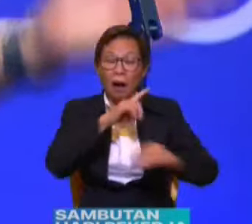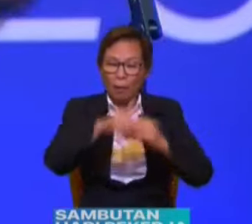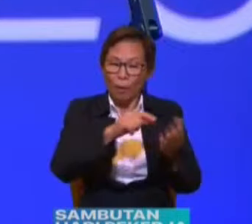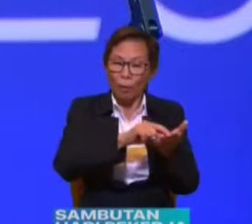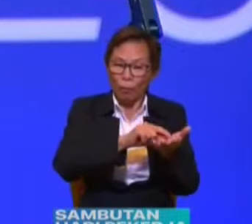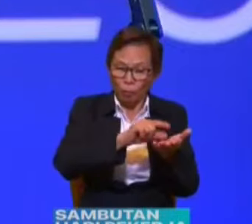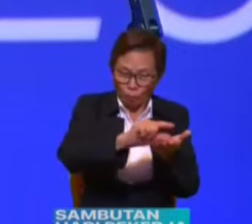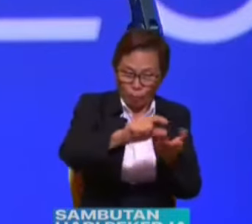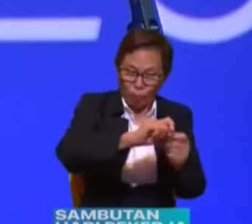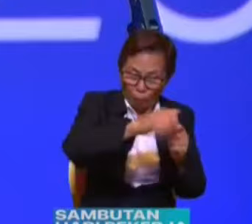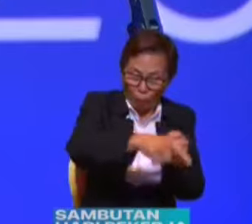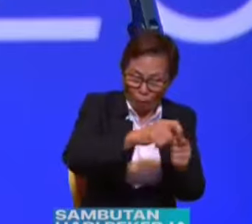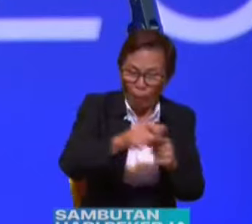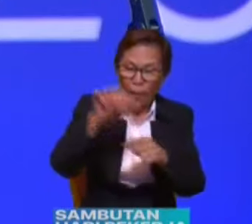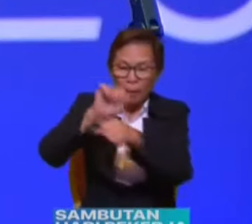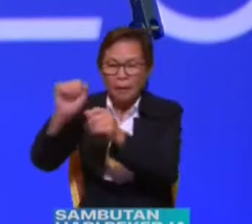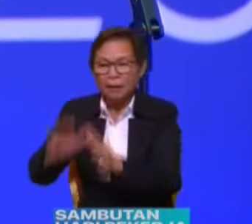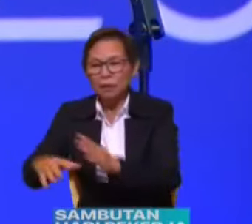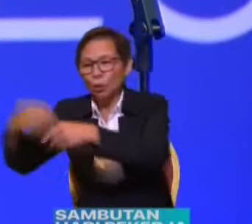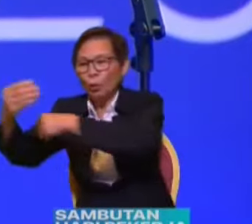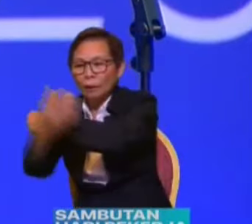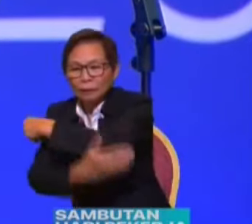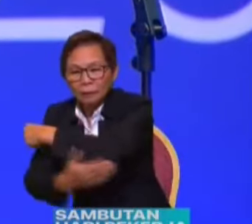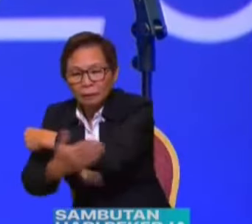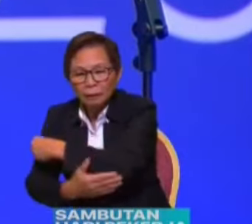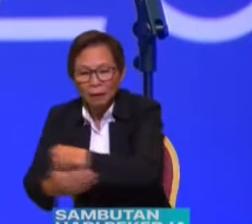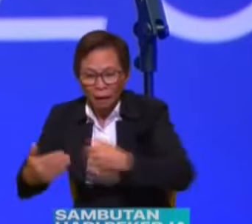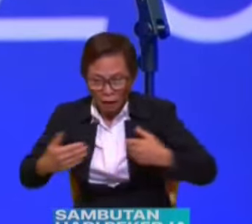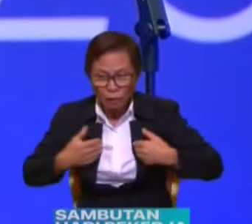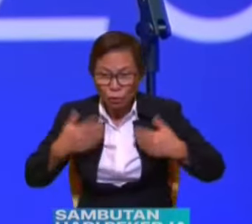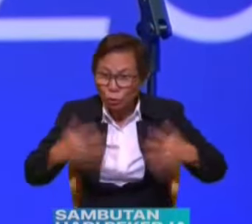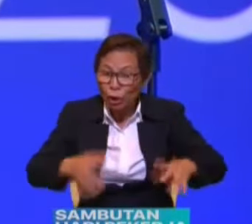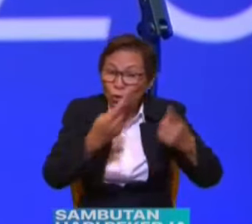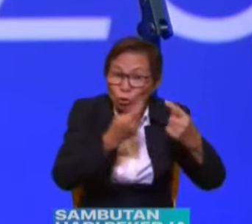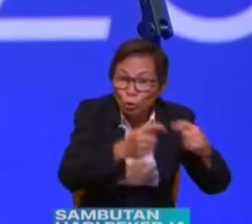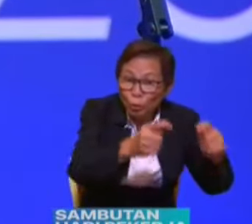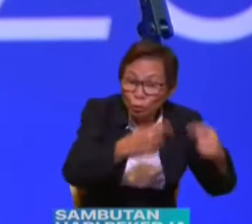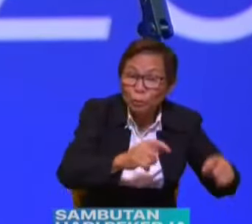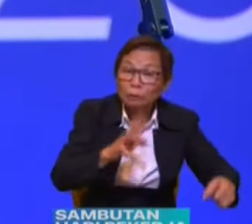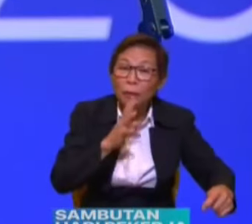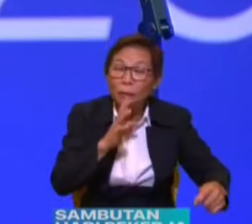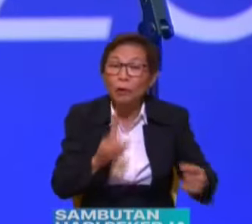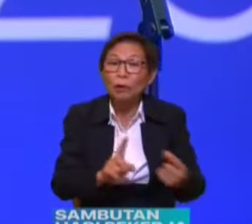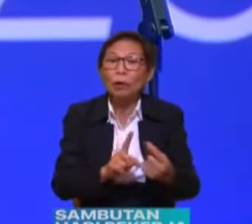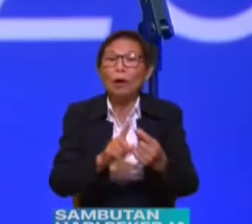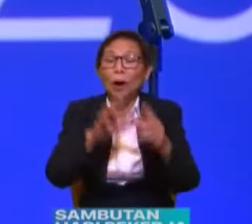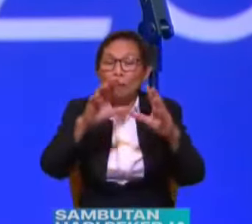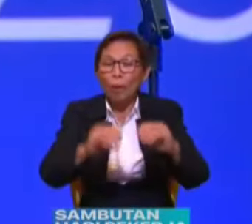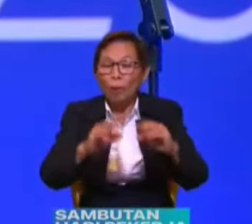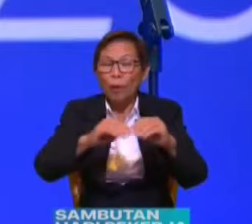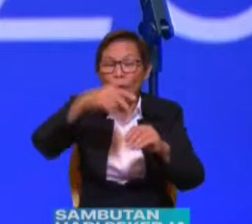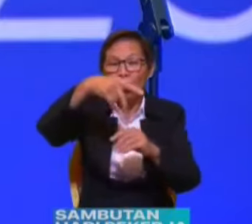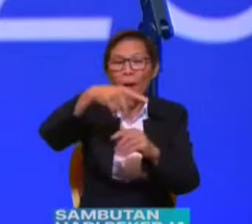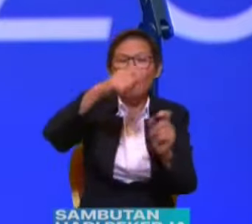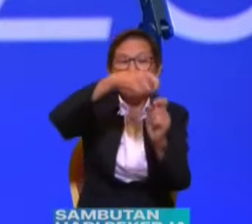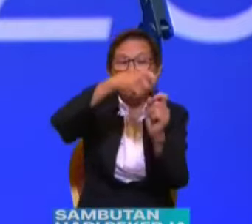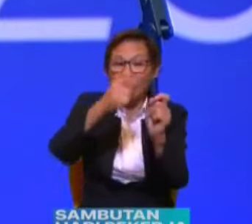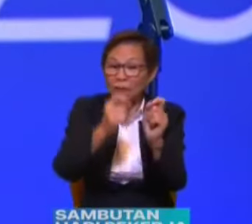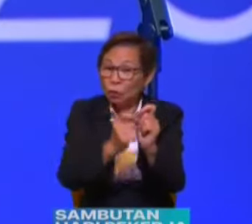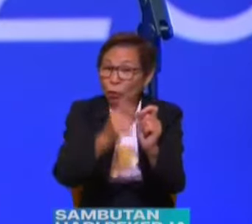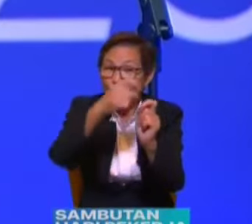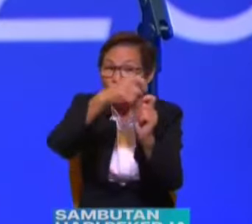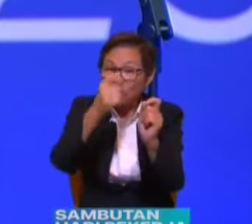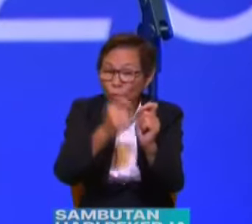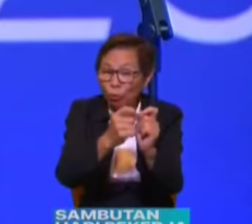perlu pekerja asing. Ya. Tapi ada, sudah ada percobaan yang saya sebut dalam perjumpaan yang lalu dengan Perkeso,